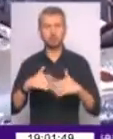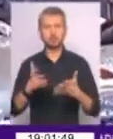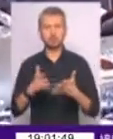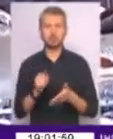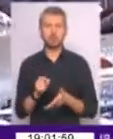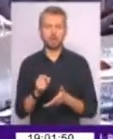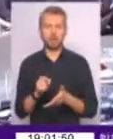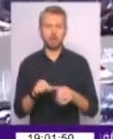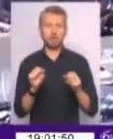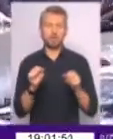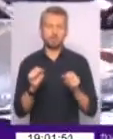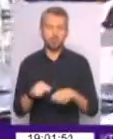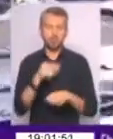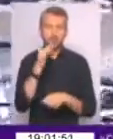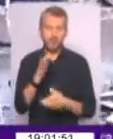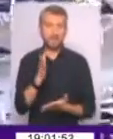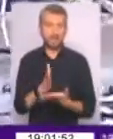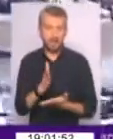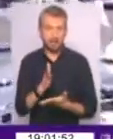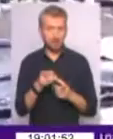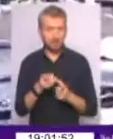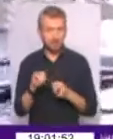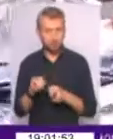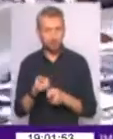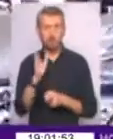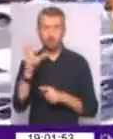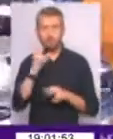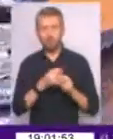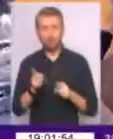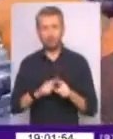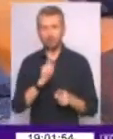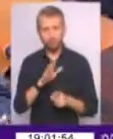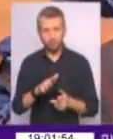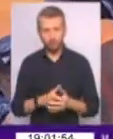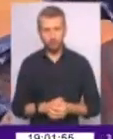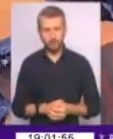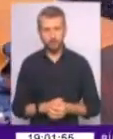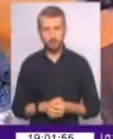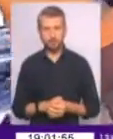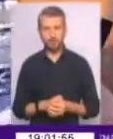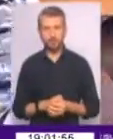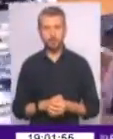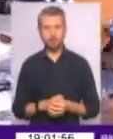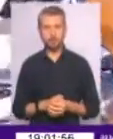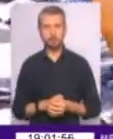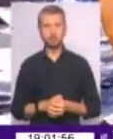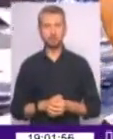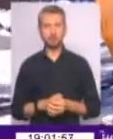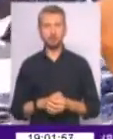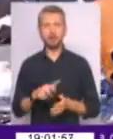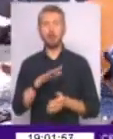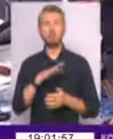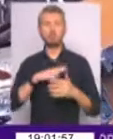вона, можна сказати, присутня, але будемо сподіватися, що цього не станеться. Саме було провалено